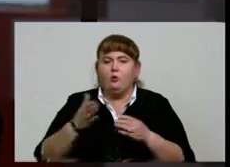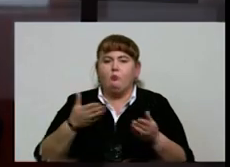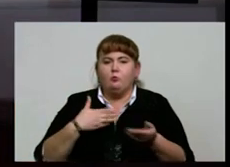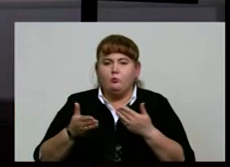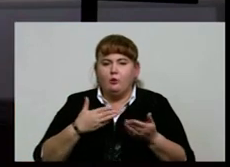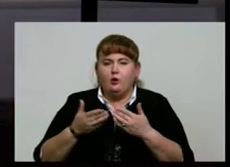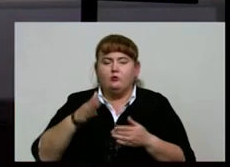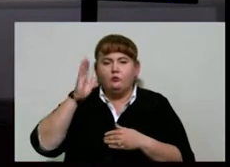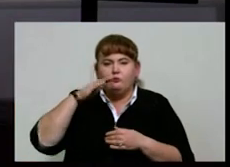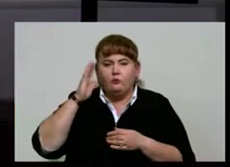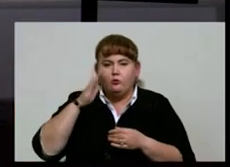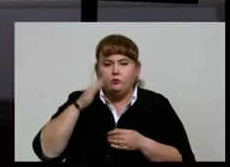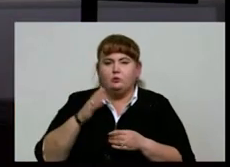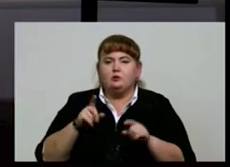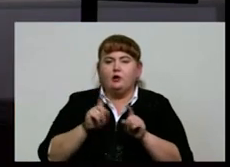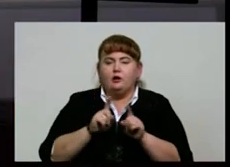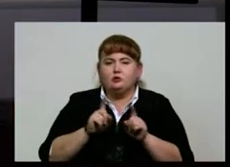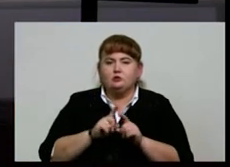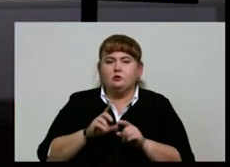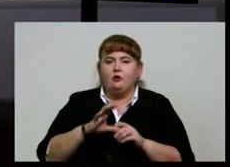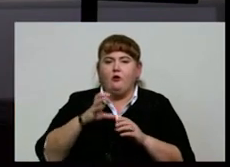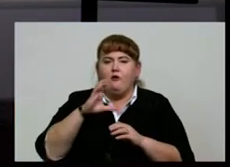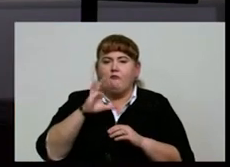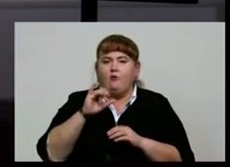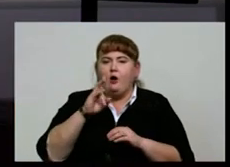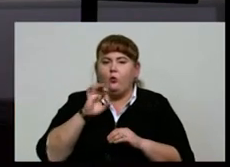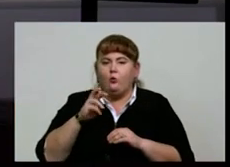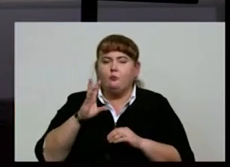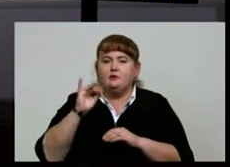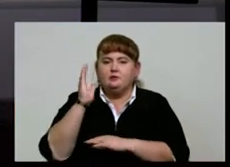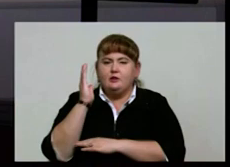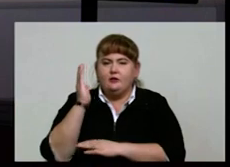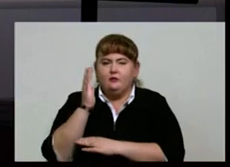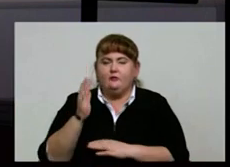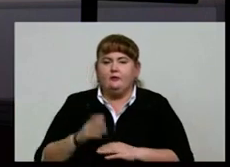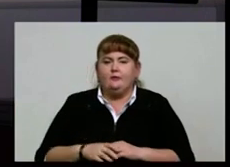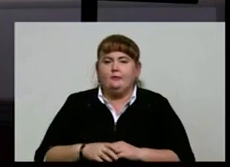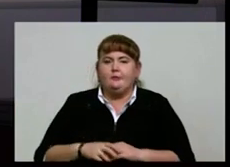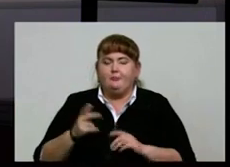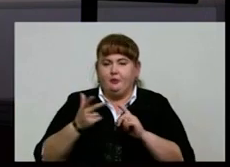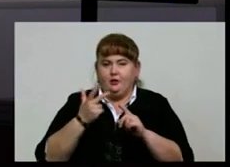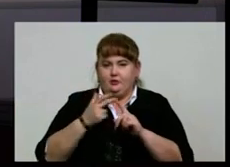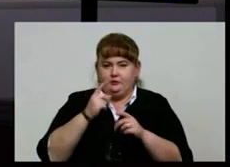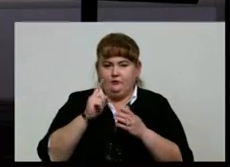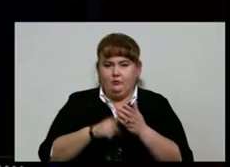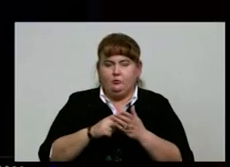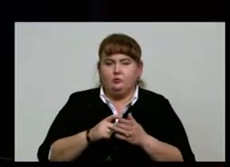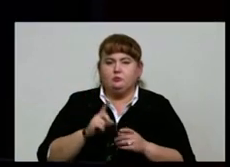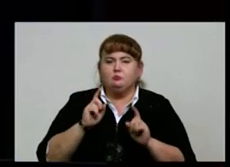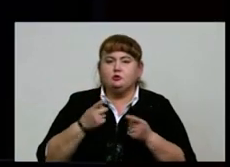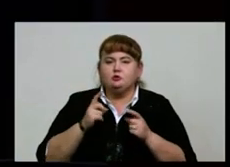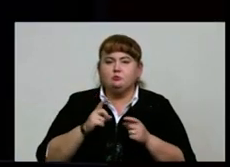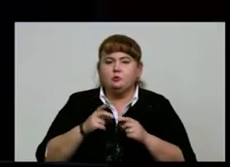бумагу, воду. Также оно действует в вакууме или дереве и так далее. И третий вопрос.